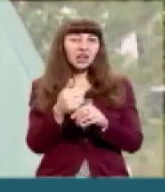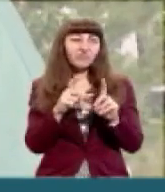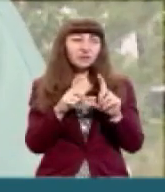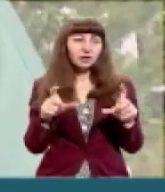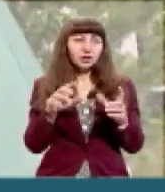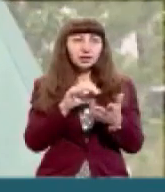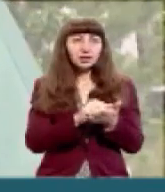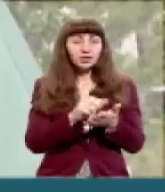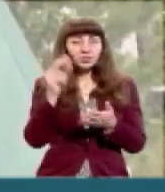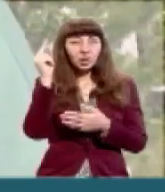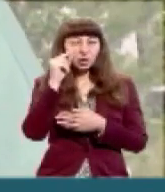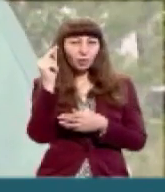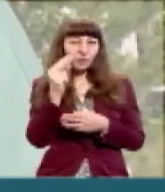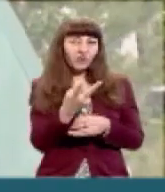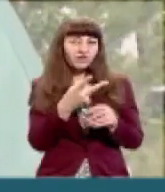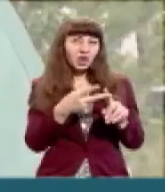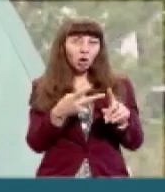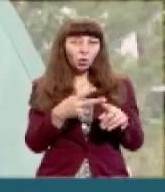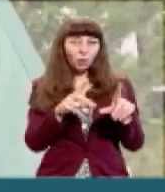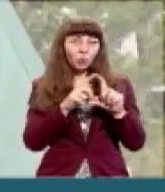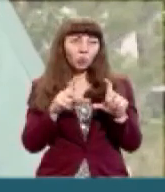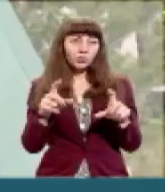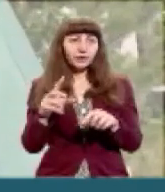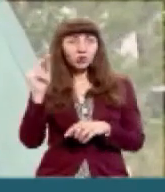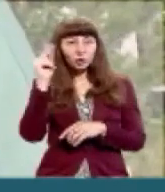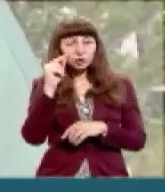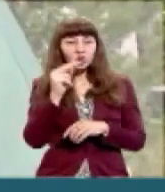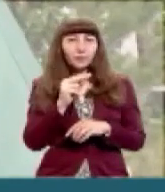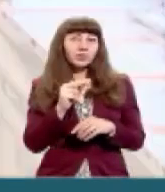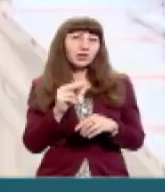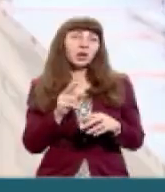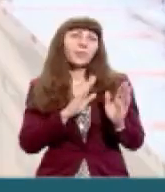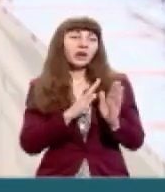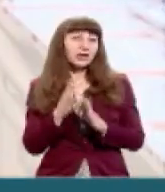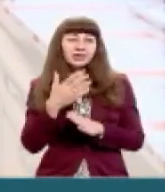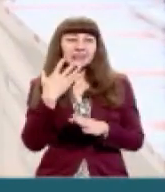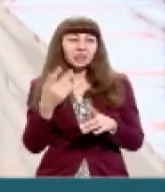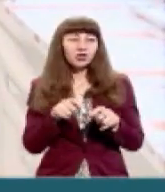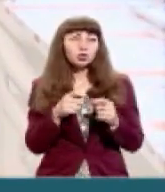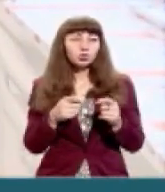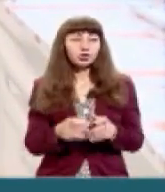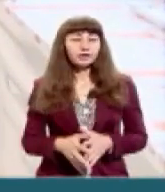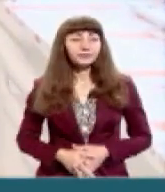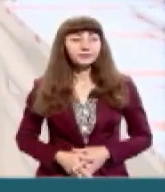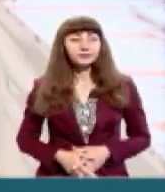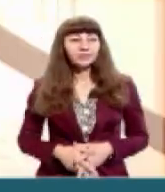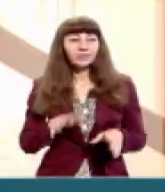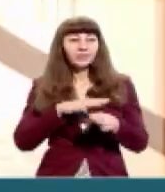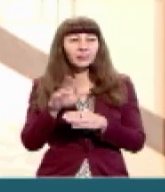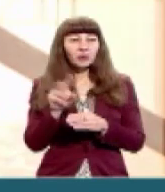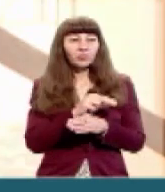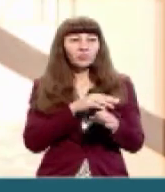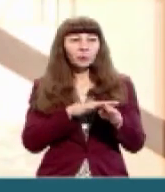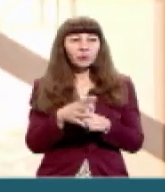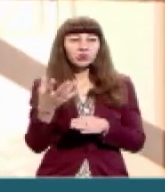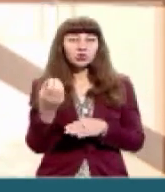занимались во втором корпусе, поэтому учебный процесс у нас не прервался. Помимо Краснопресненской школы, капитальный ремонт будут